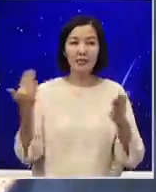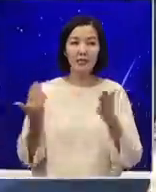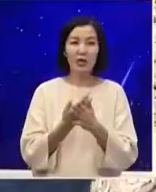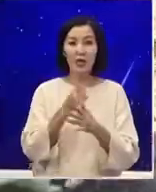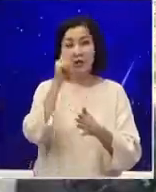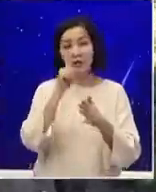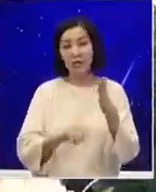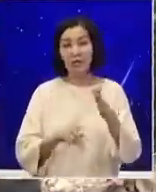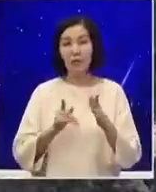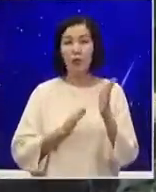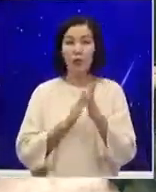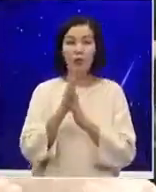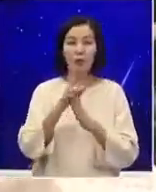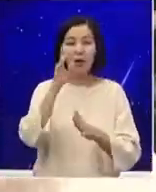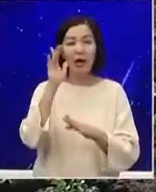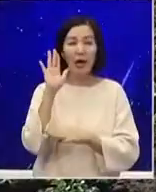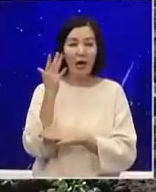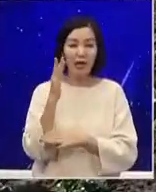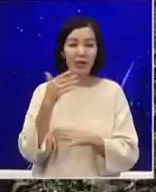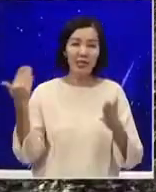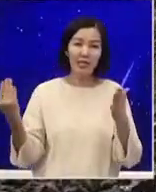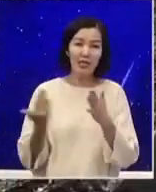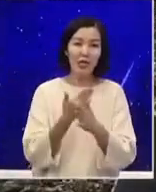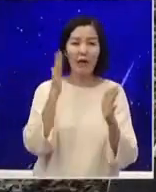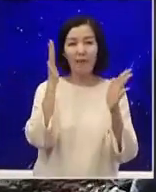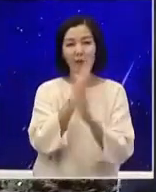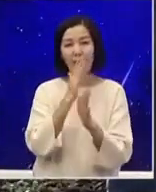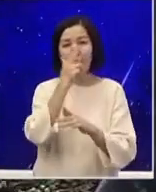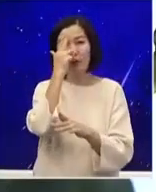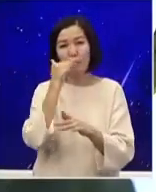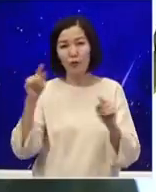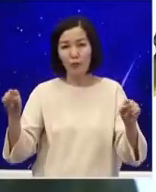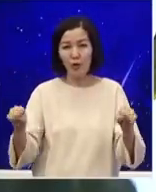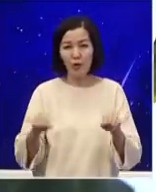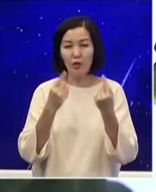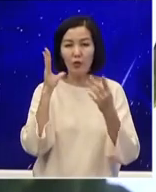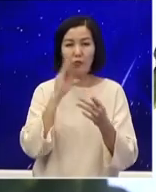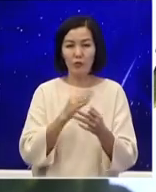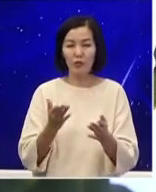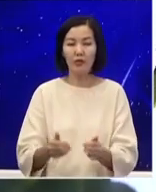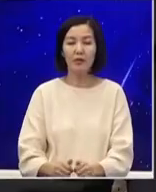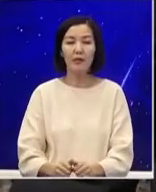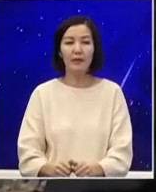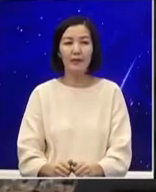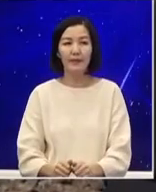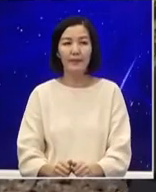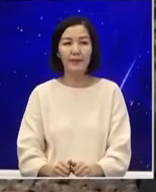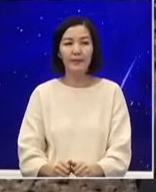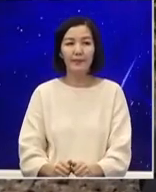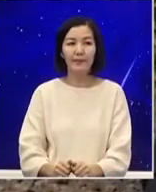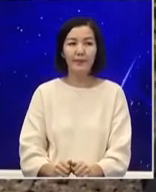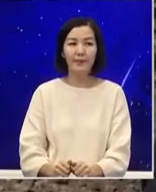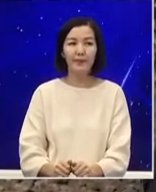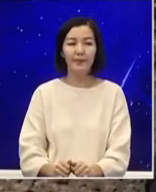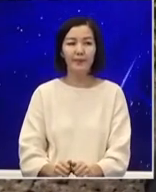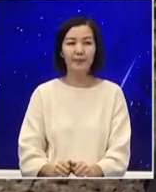сенімді көрінеді. Бұл дегеніміз ағаштардың жаңа климаттық жағдайға бейімделгенін көрсетеді. Зиму